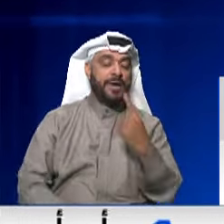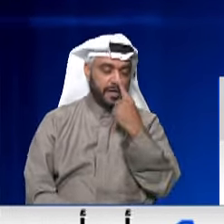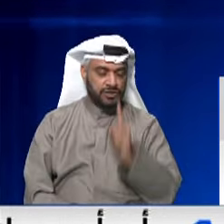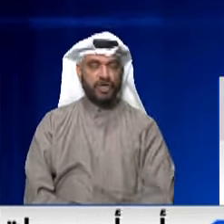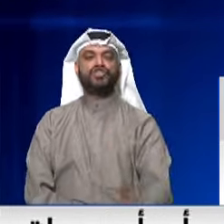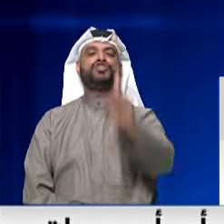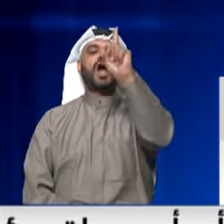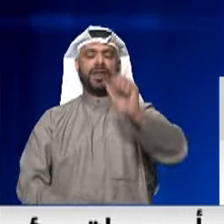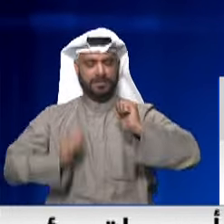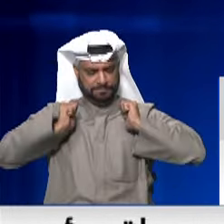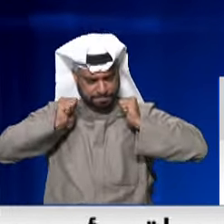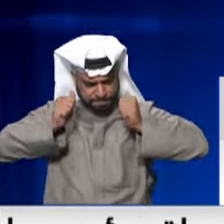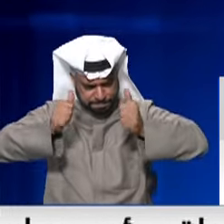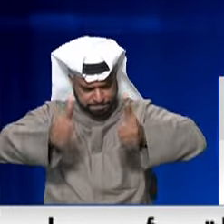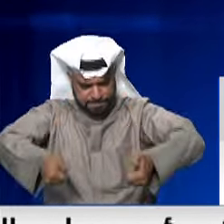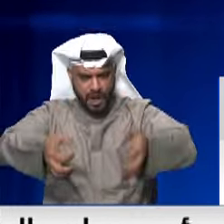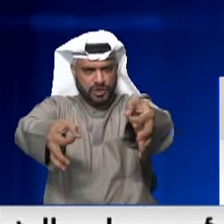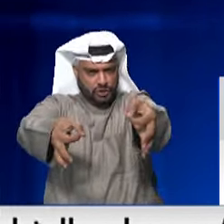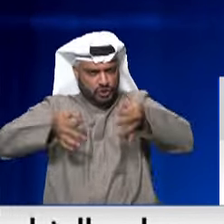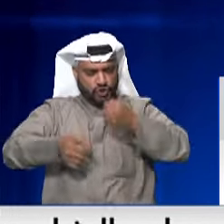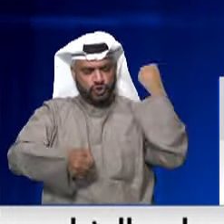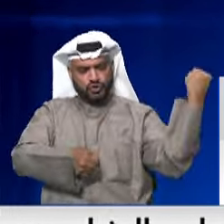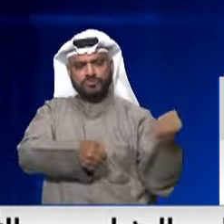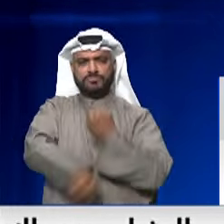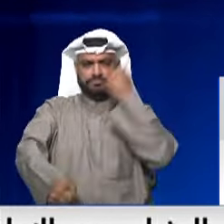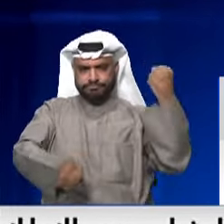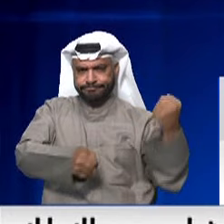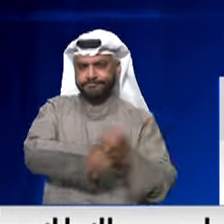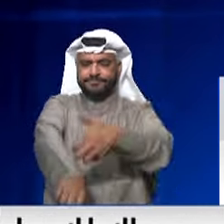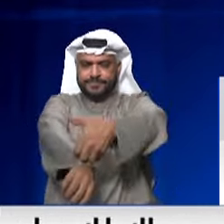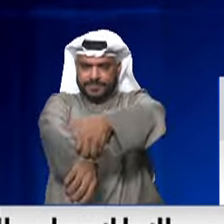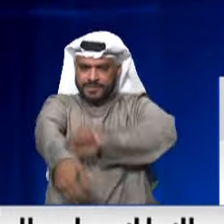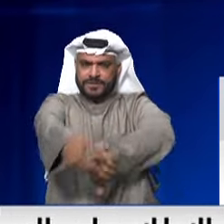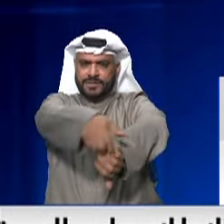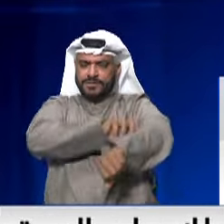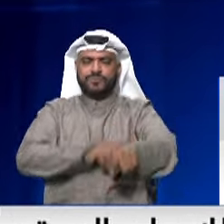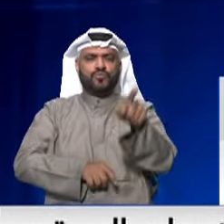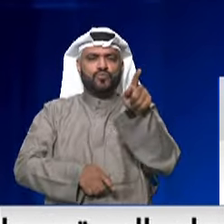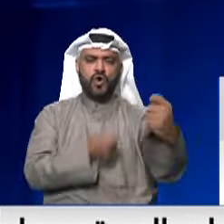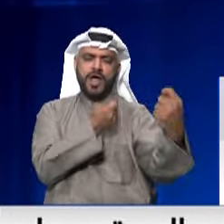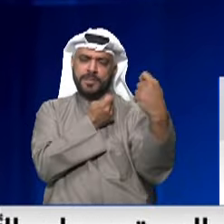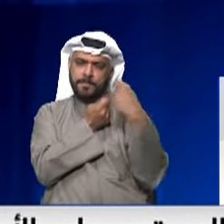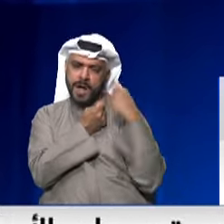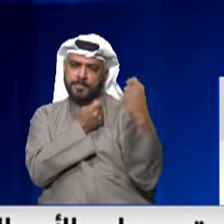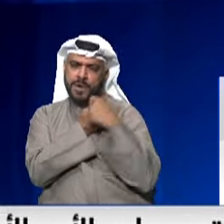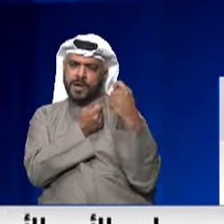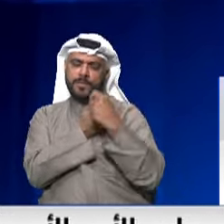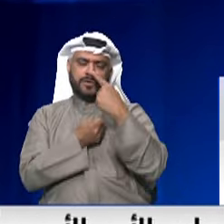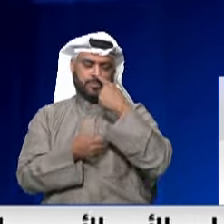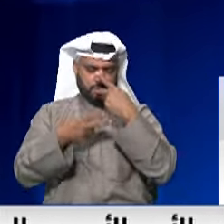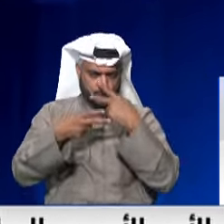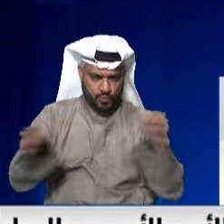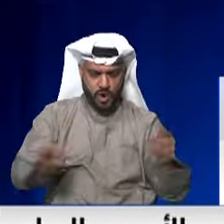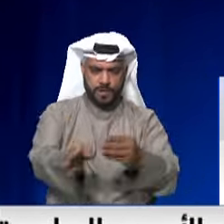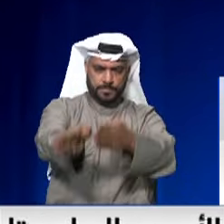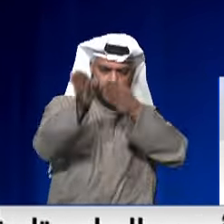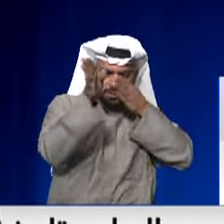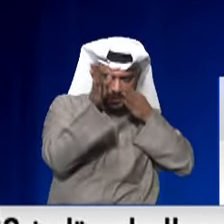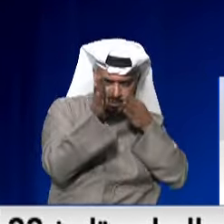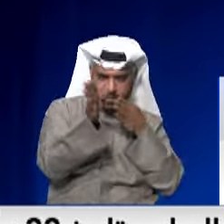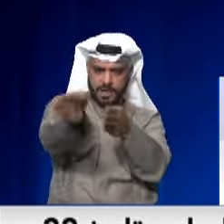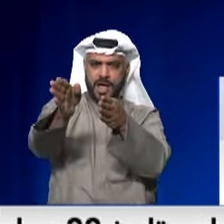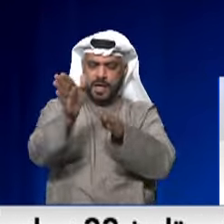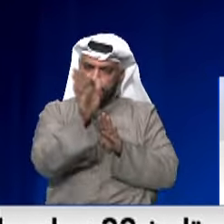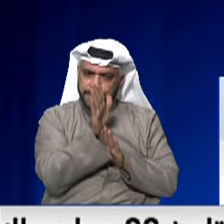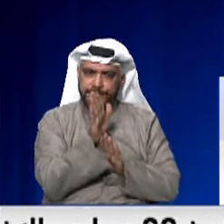والنفيس لتنفيذ توجيهات سموكم السديدة والنصائح الحكيمة ولتنفيذ ما يتطلبه الإصلاح المنشود